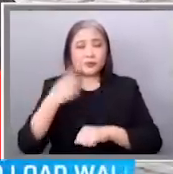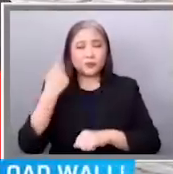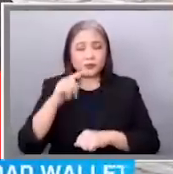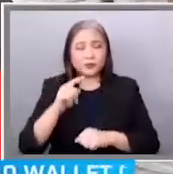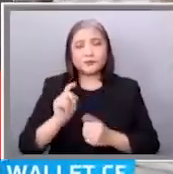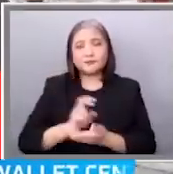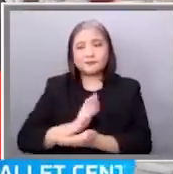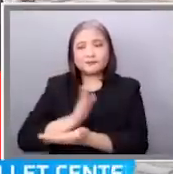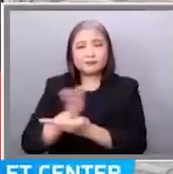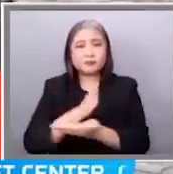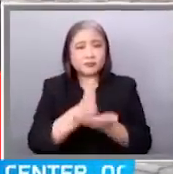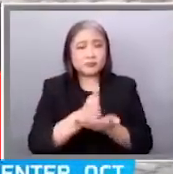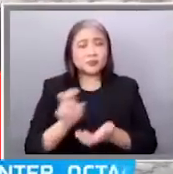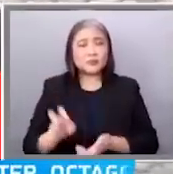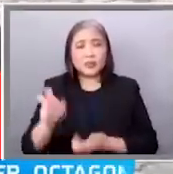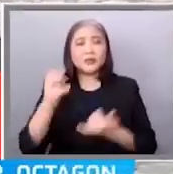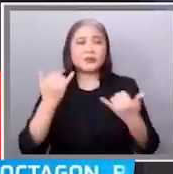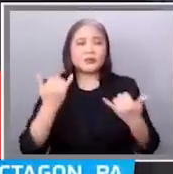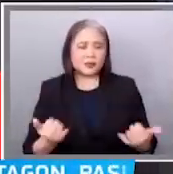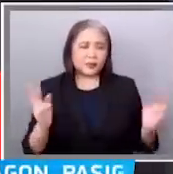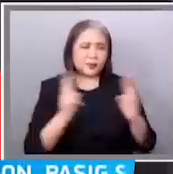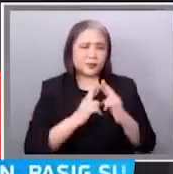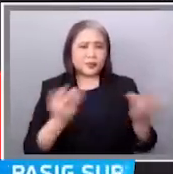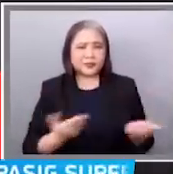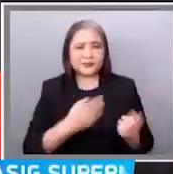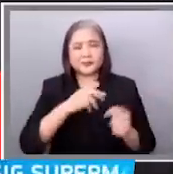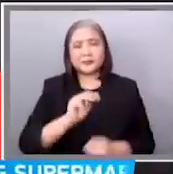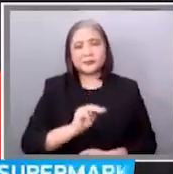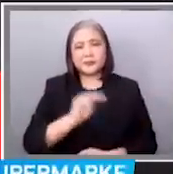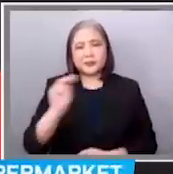dito sila magre-reunion sa Manila North Cemetery.